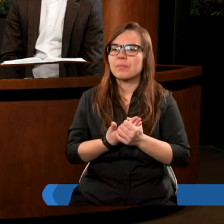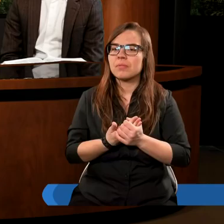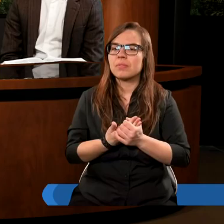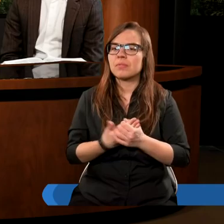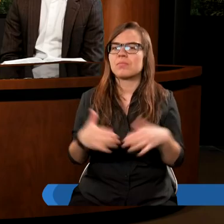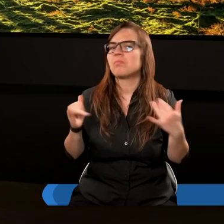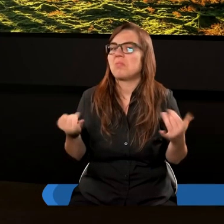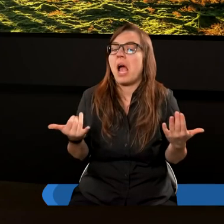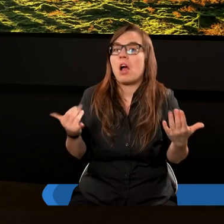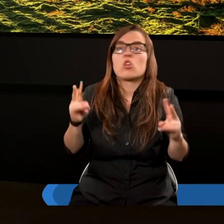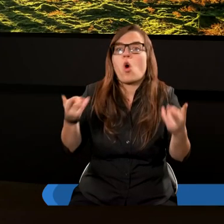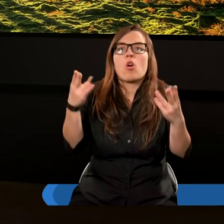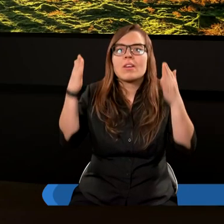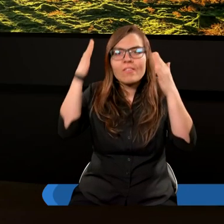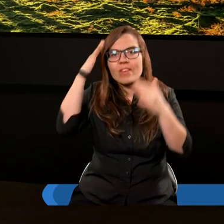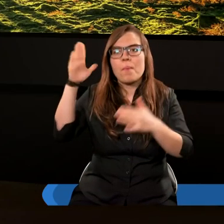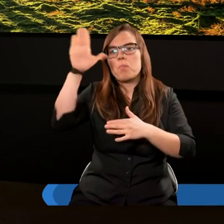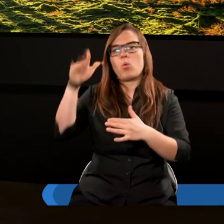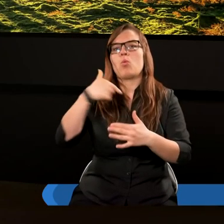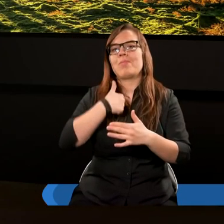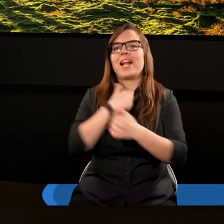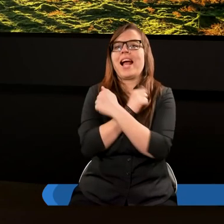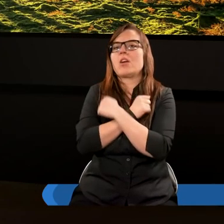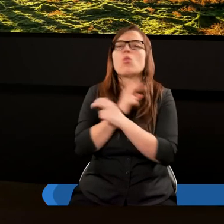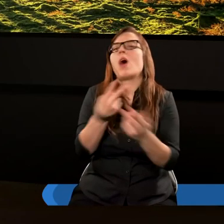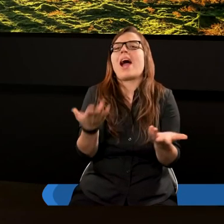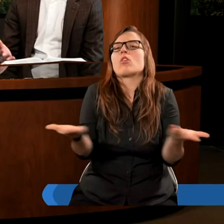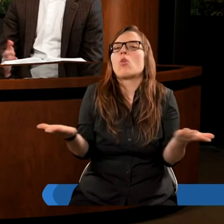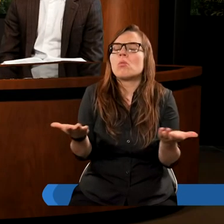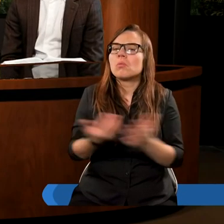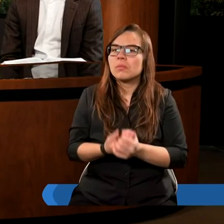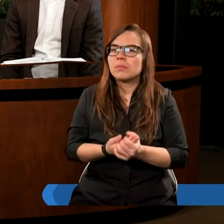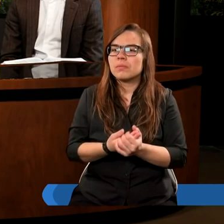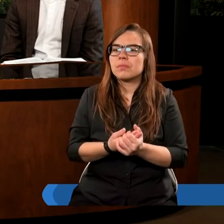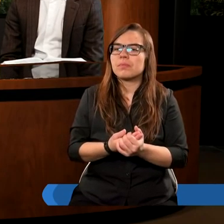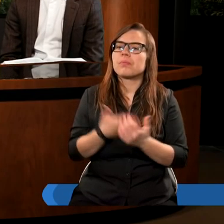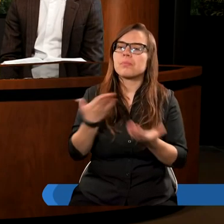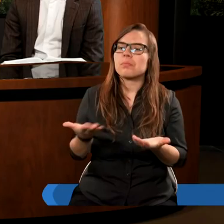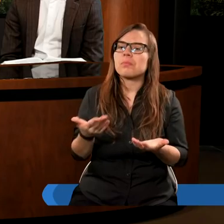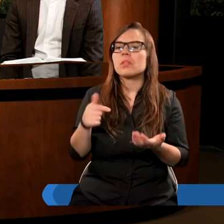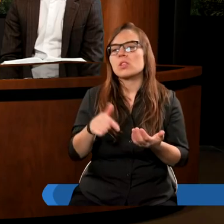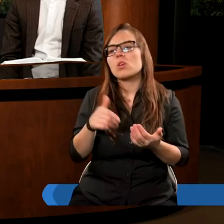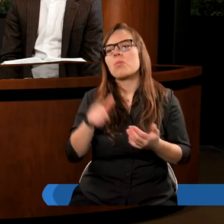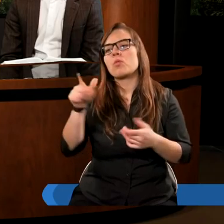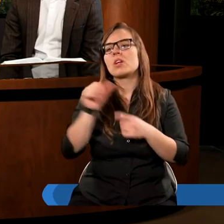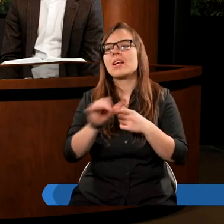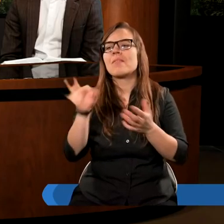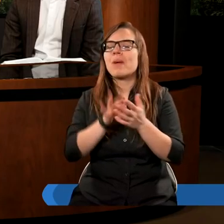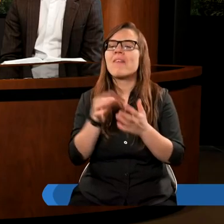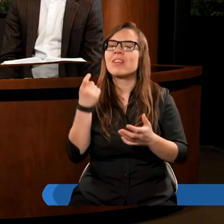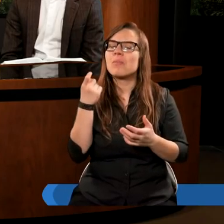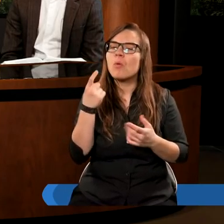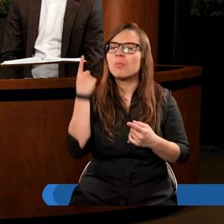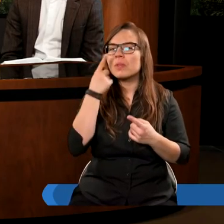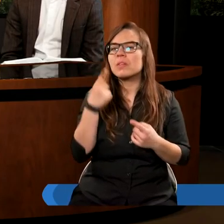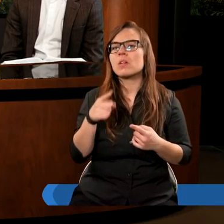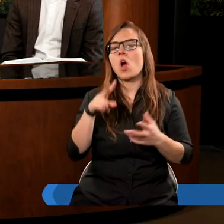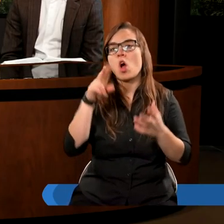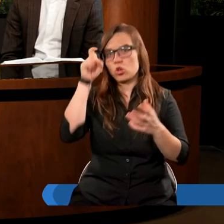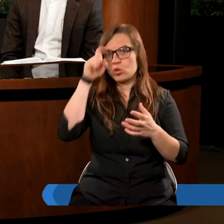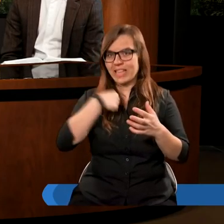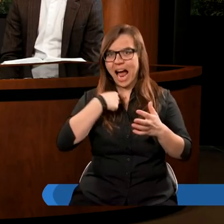Po czym wiemy, że Bóg Ojciec nas kocha? No chociażby to, że już w samym momencie, kiedy człowiek